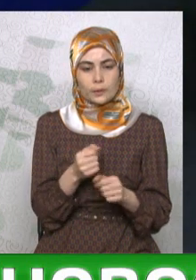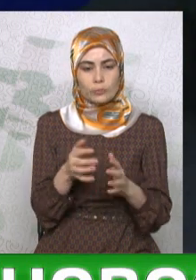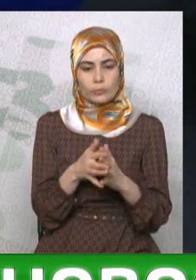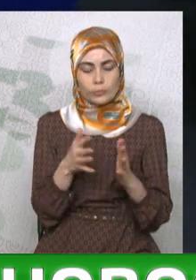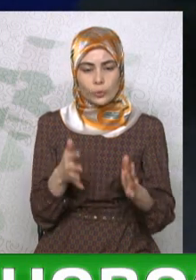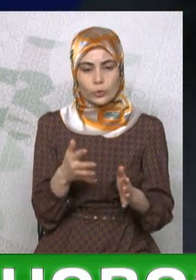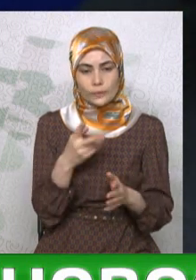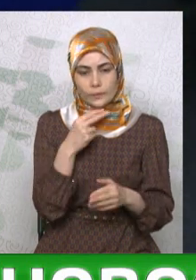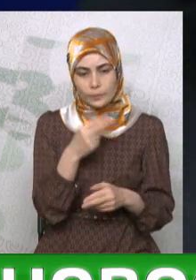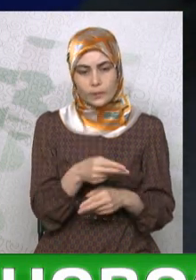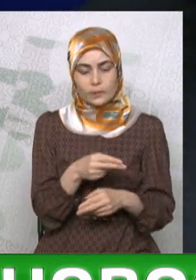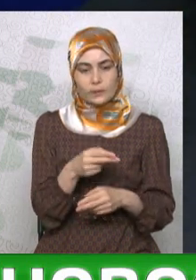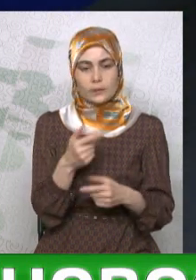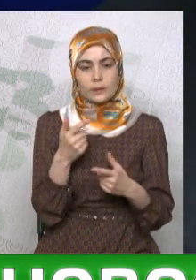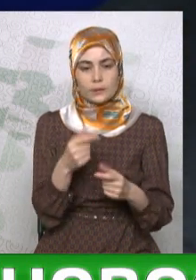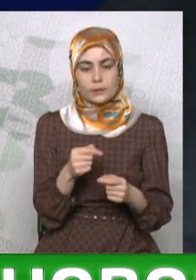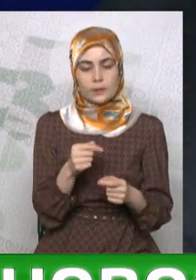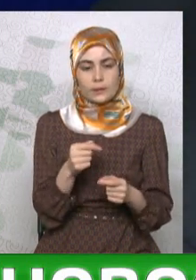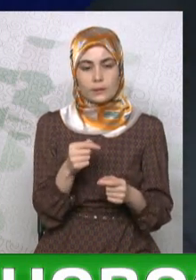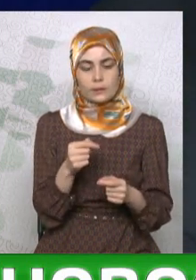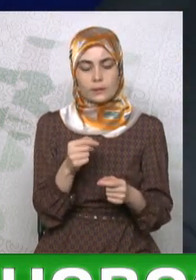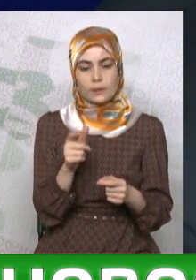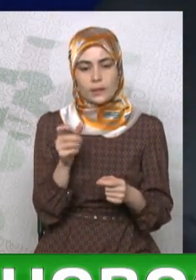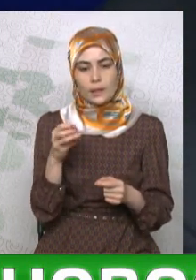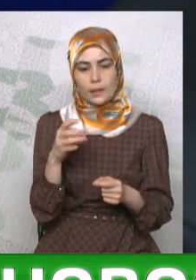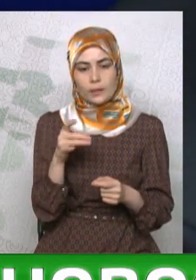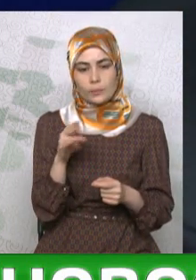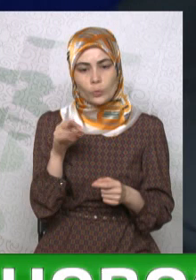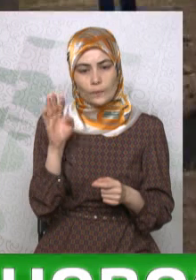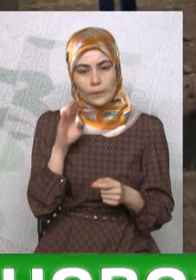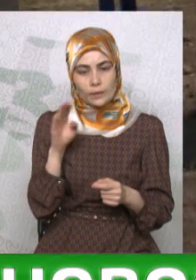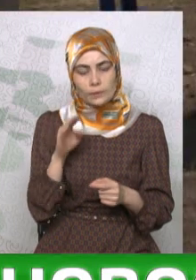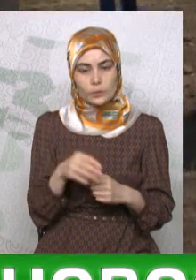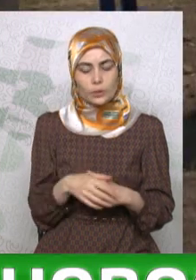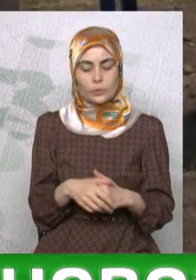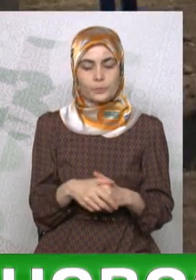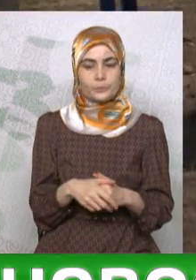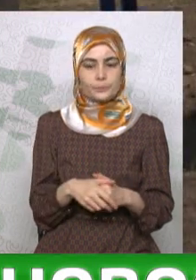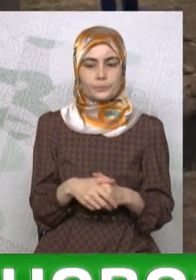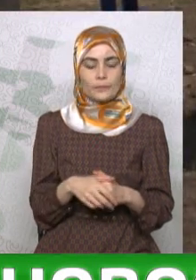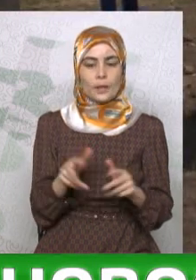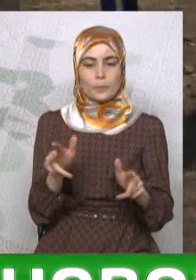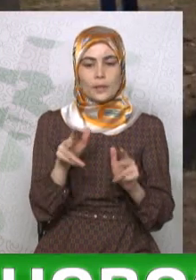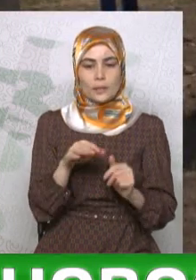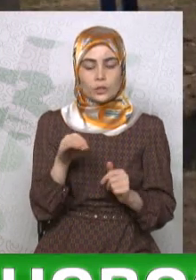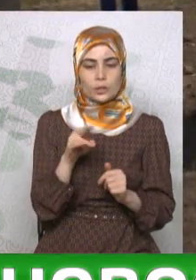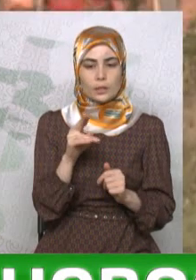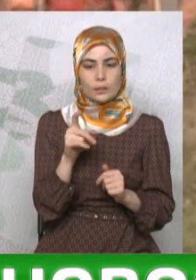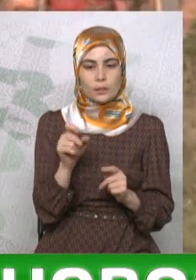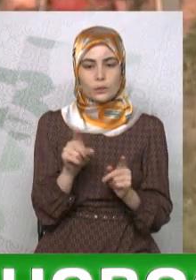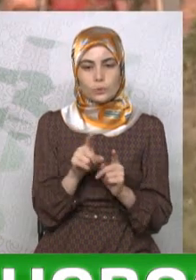ударения на объекты, где идет энергоснабжение по водоснабжению. Прокомментировал министр ЖКХ и